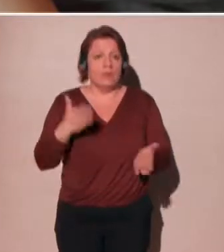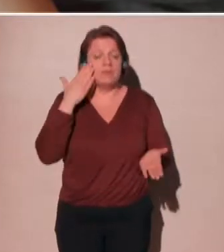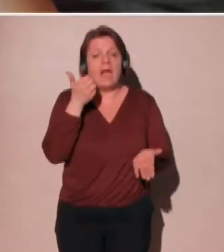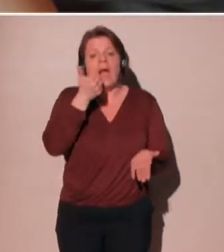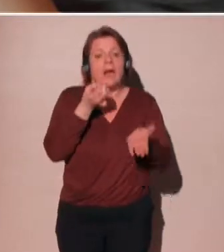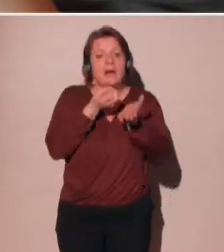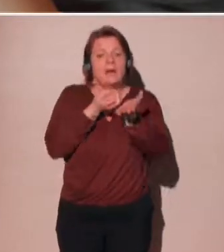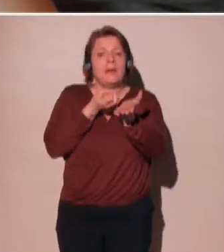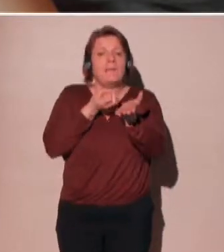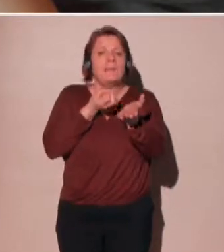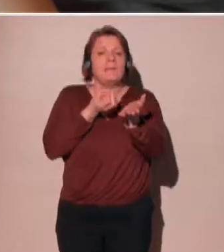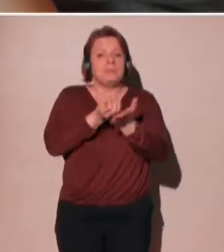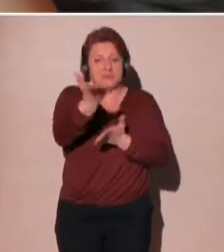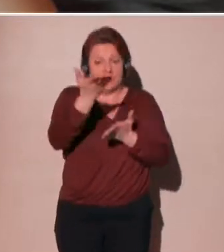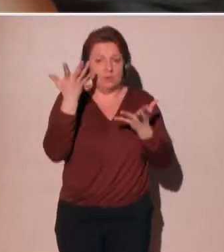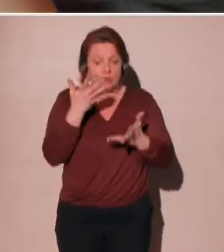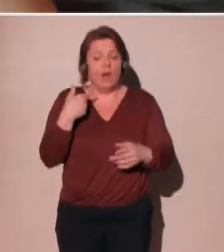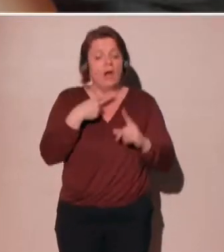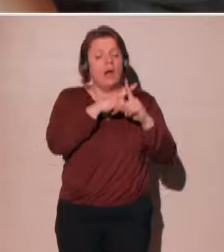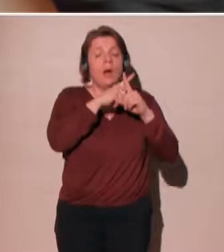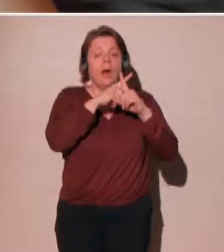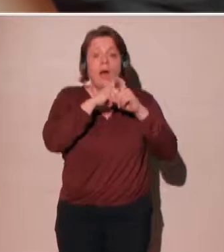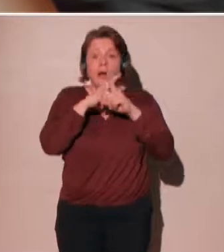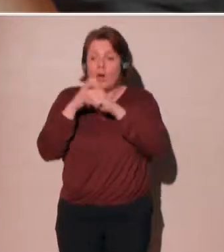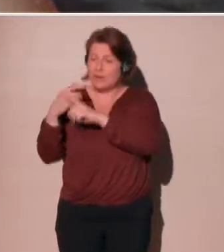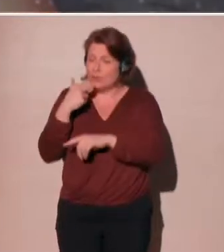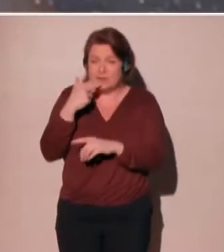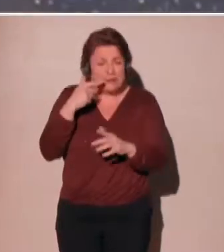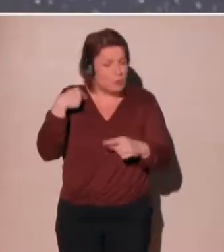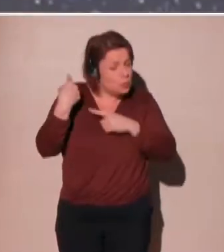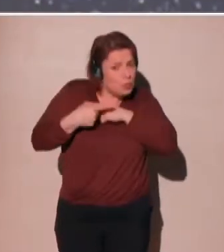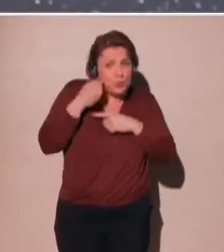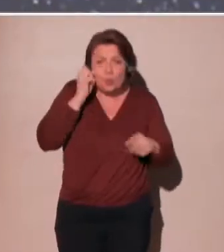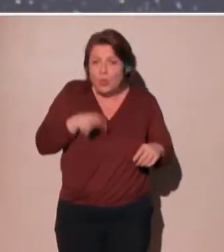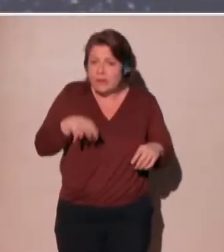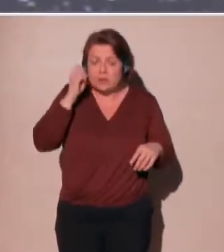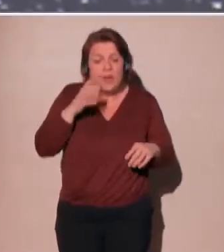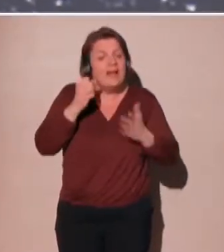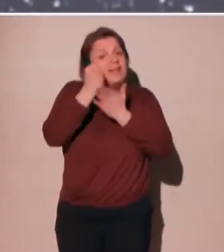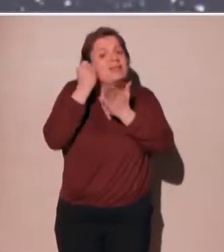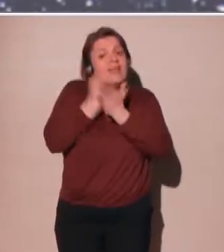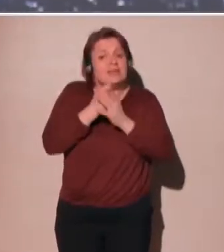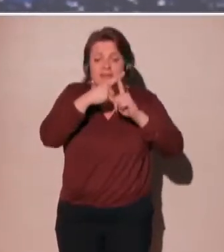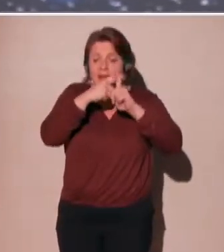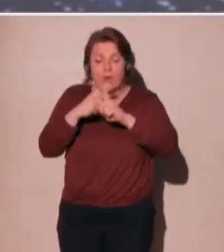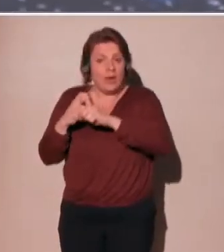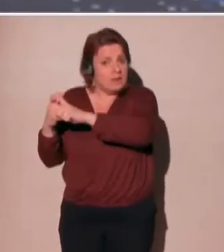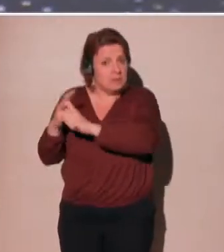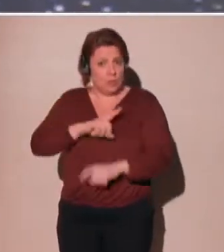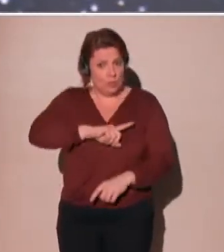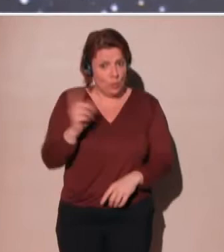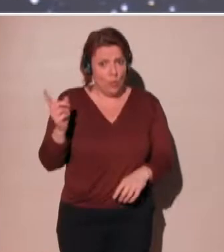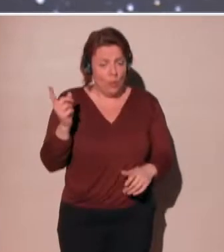message que je voudrais faire passer, c'est celui-là. On utilise des algorithmes tout le temps. Ce ne sont pas des tests algorithmiques qu'il faut passer.